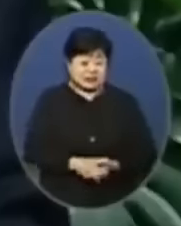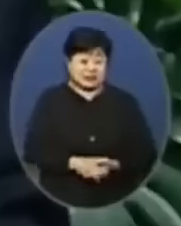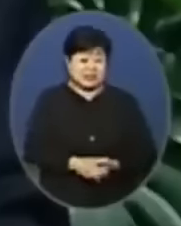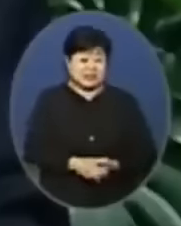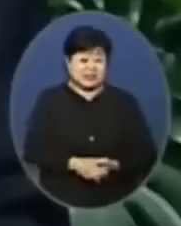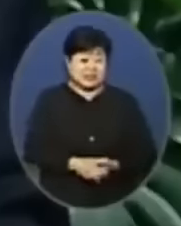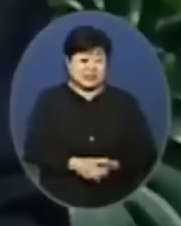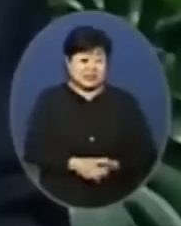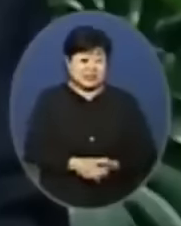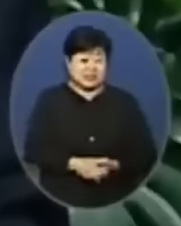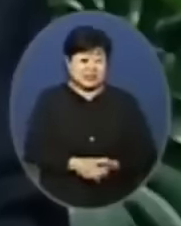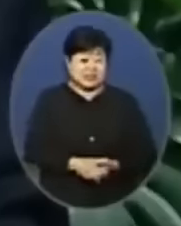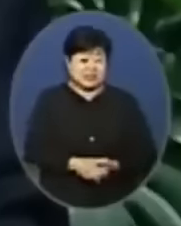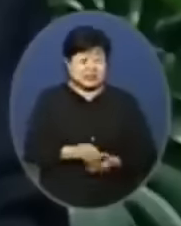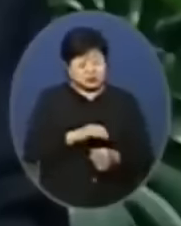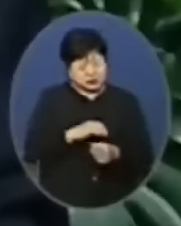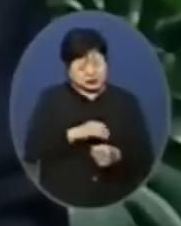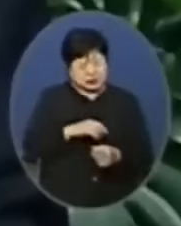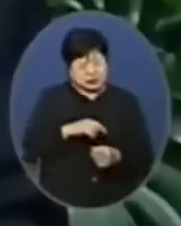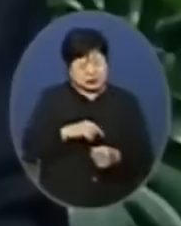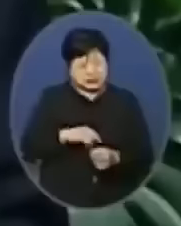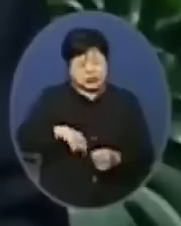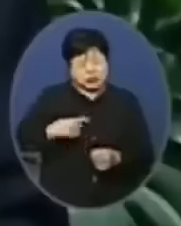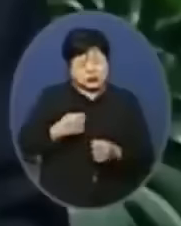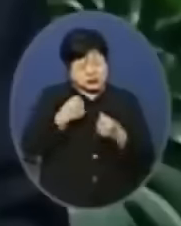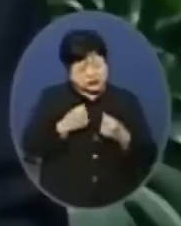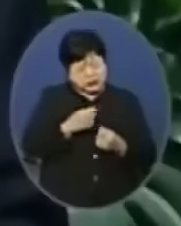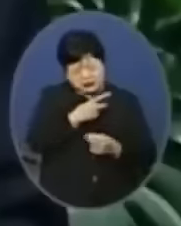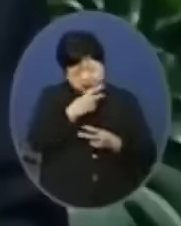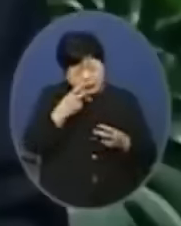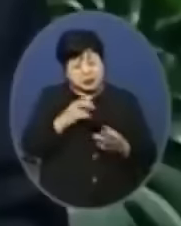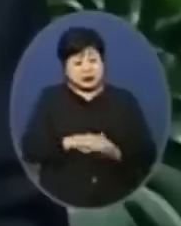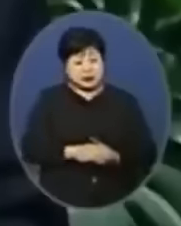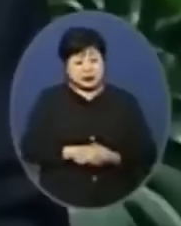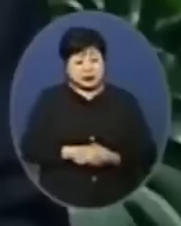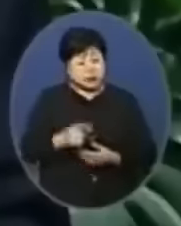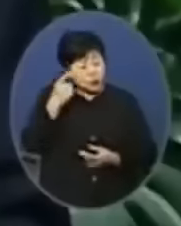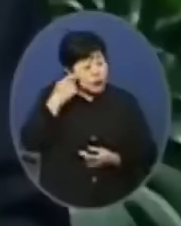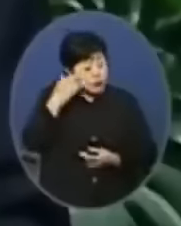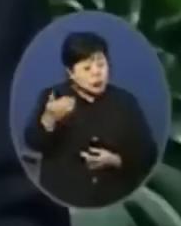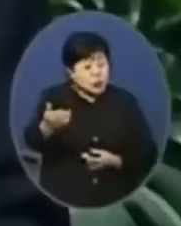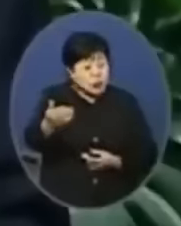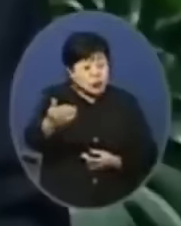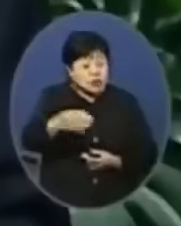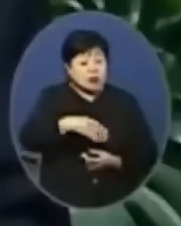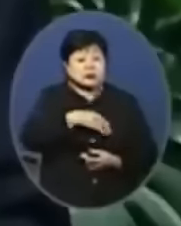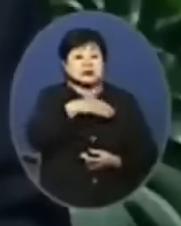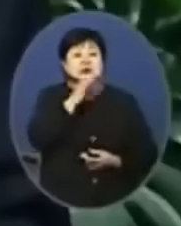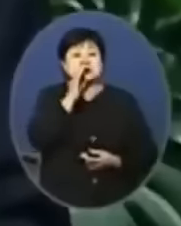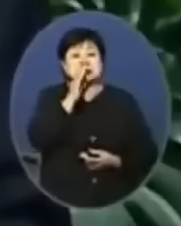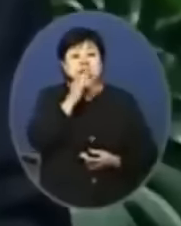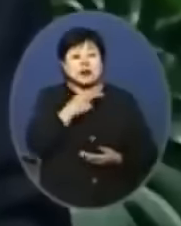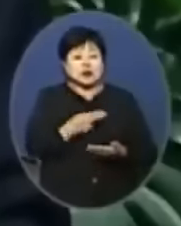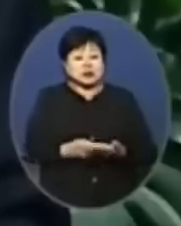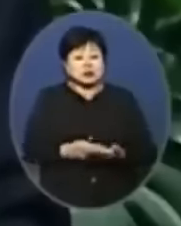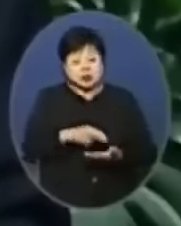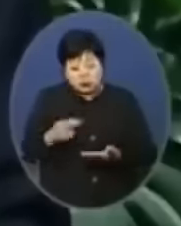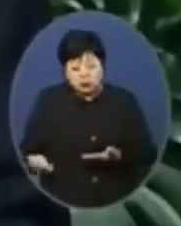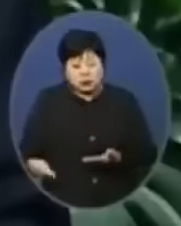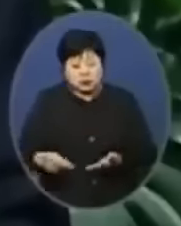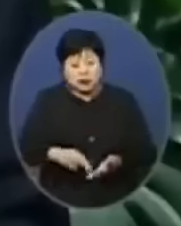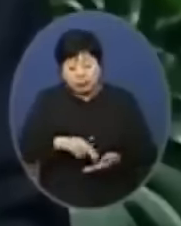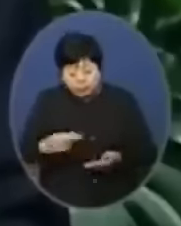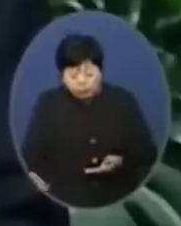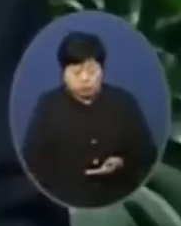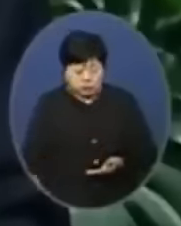귀찮아서 아무도 자는 사람은 없다 왜 자고 묻느냐 그러니까 나이가 늙으면 침대에서 내려오다가